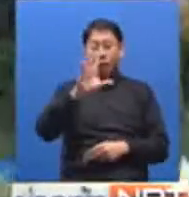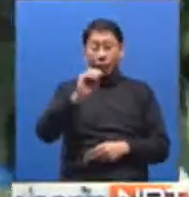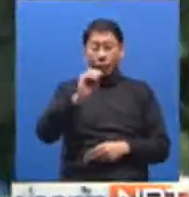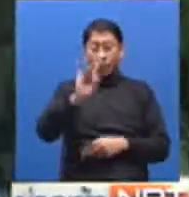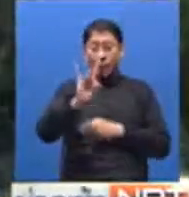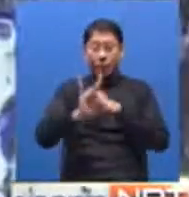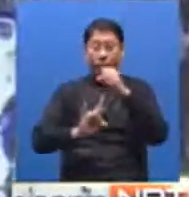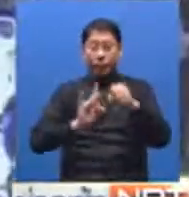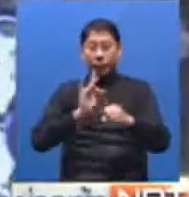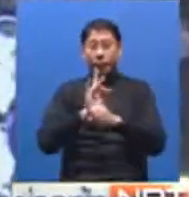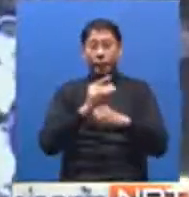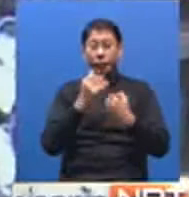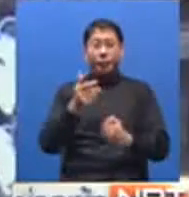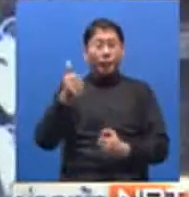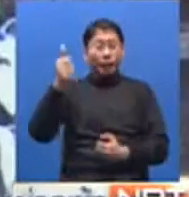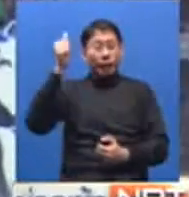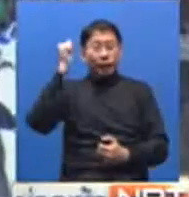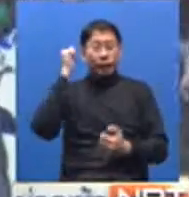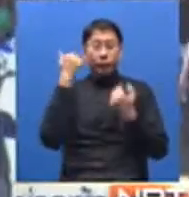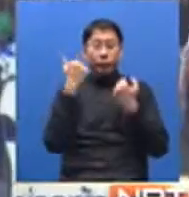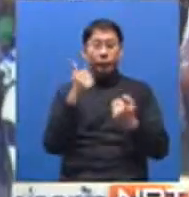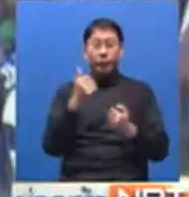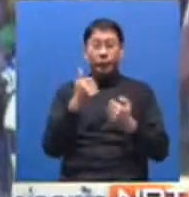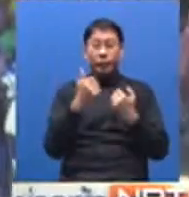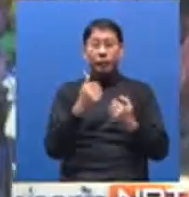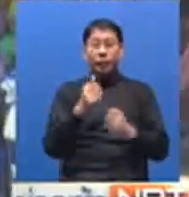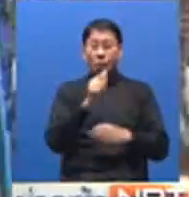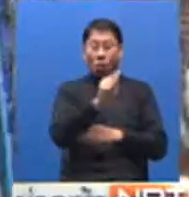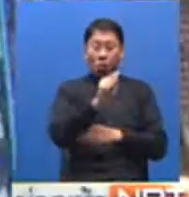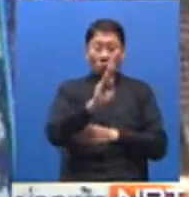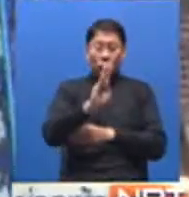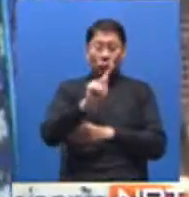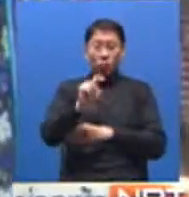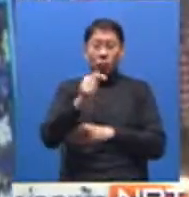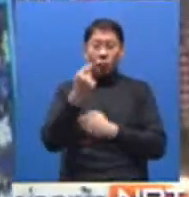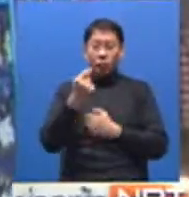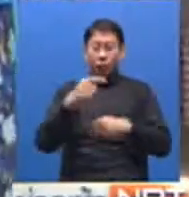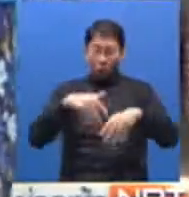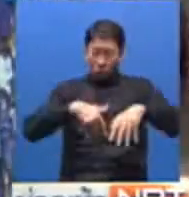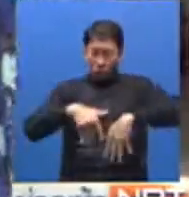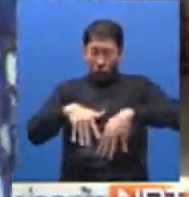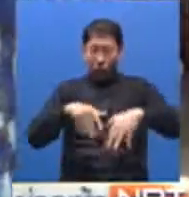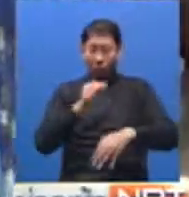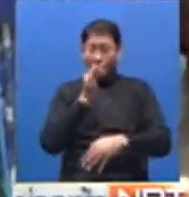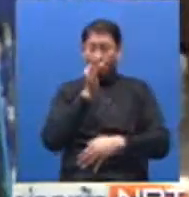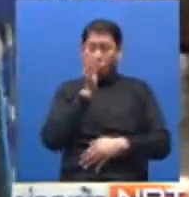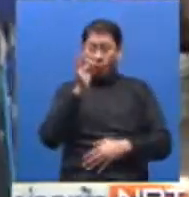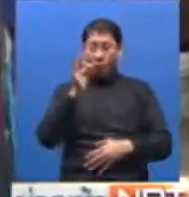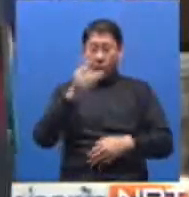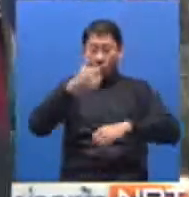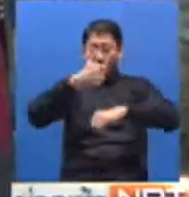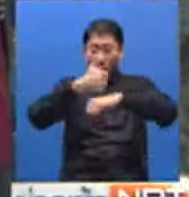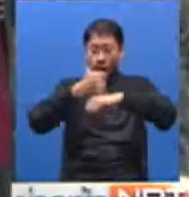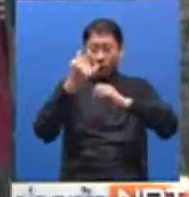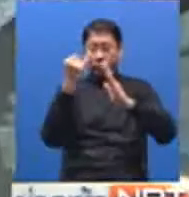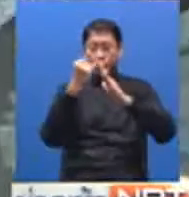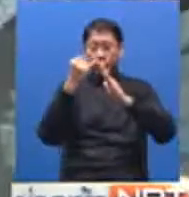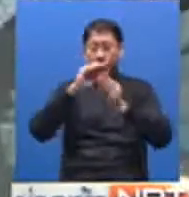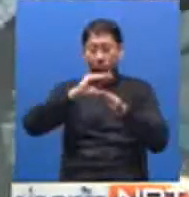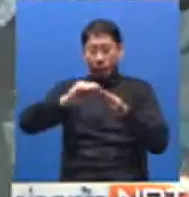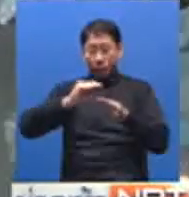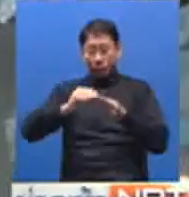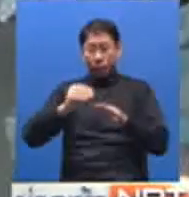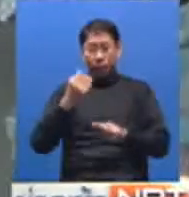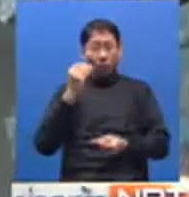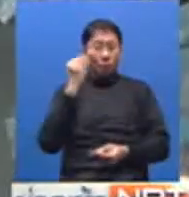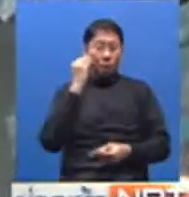ซึ่งในตึกนะคะเป็นอดีตสมาชิกอบตหมอนทองหลังจากมีชาวบ้านก็ร้องเรียนไปยังผู้ว่าราชการจังหวัดฉะเชิงเทราว่า